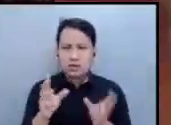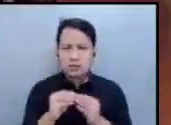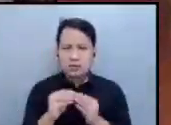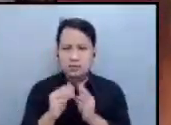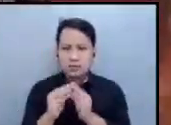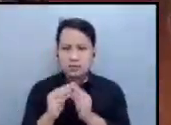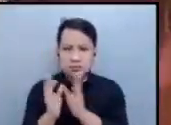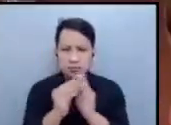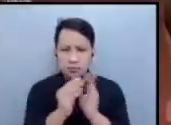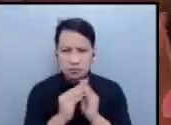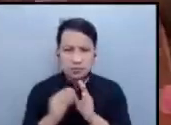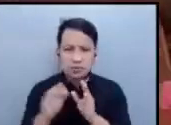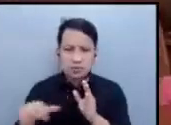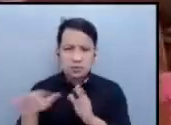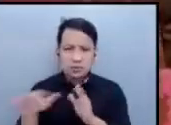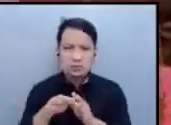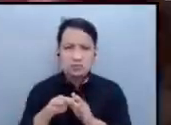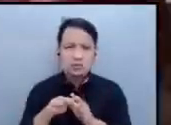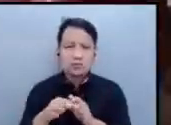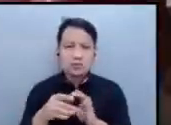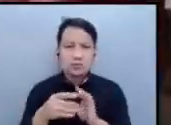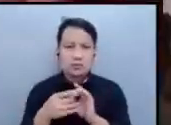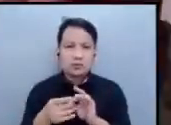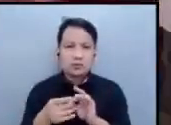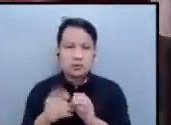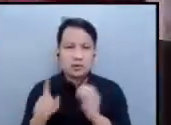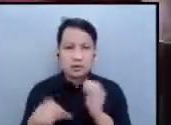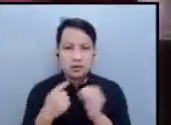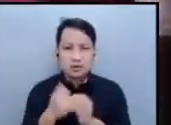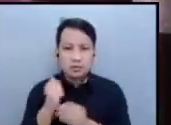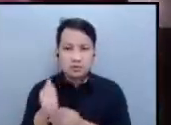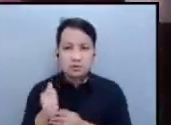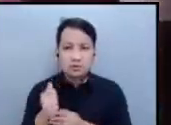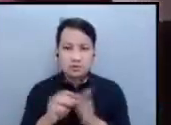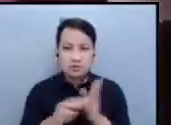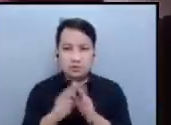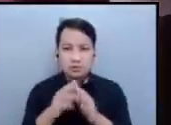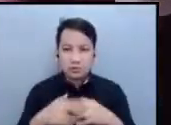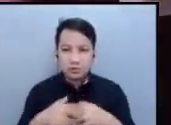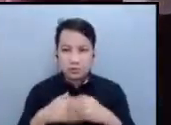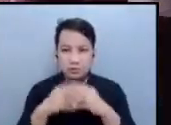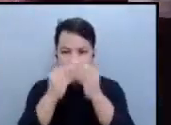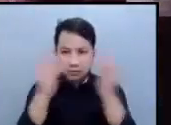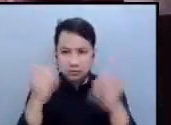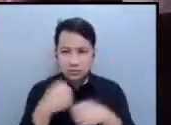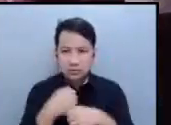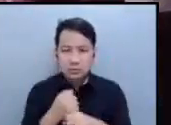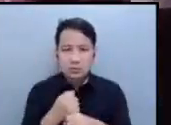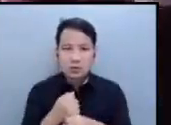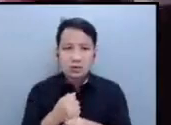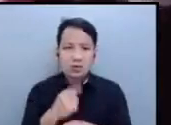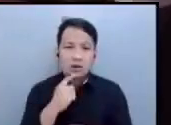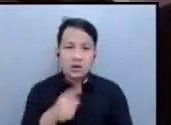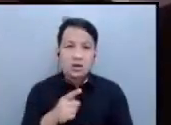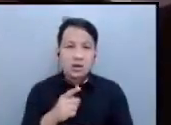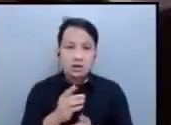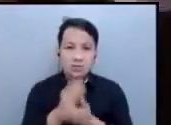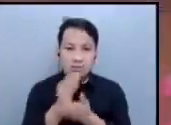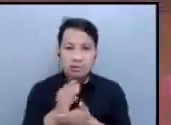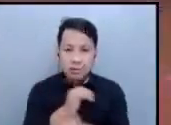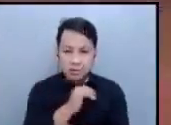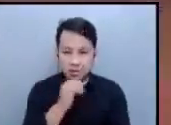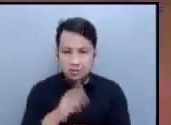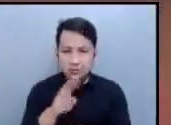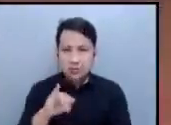nakipag-usap sa ilang Boracay stakeholders tungkol sa pagsulong sa Kongreso na bumuo ng Boracay Island Development Authority o